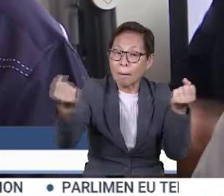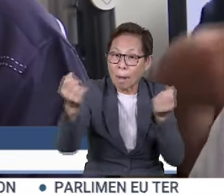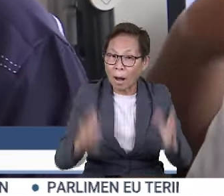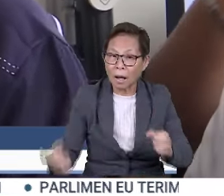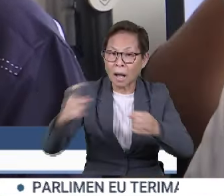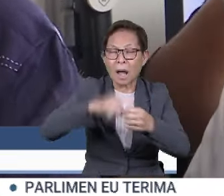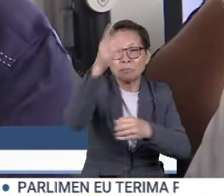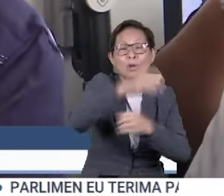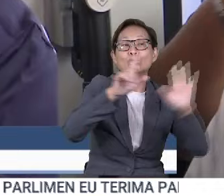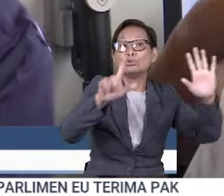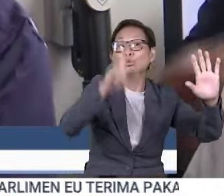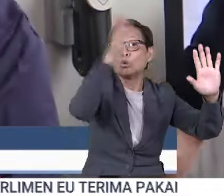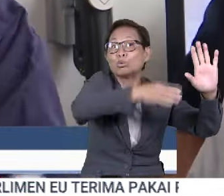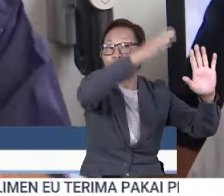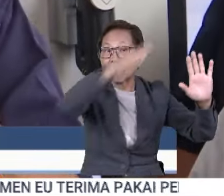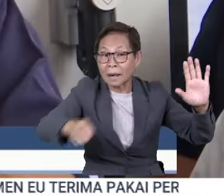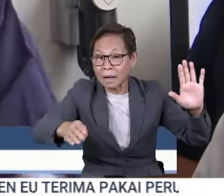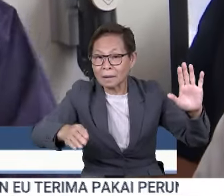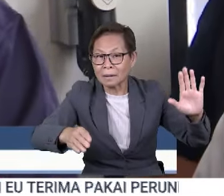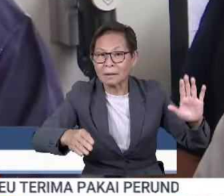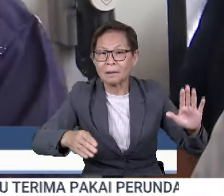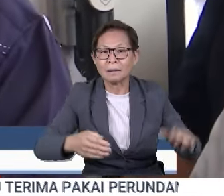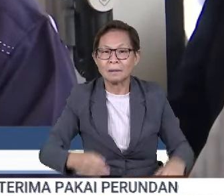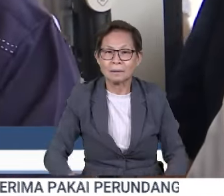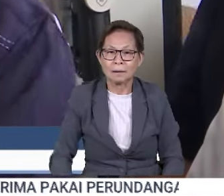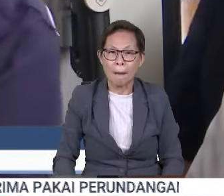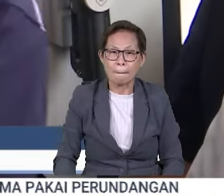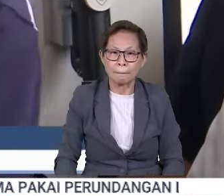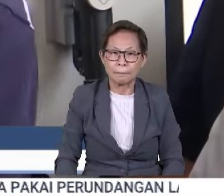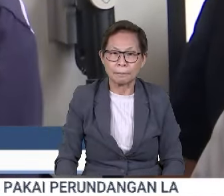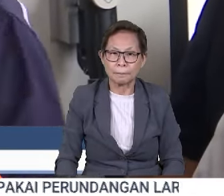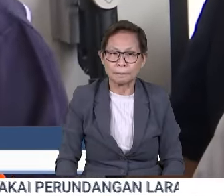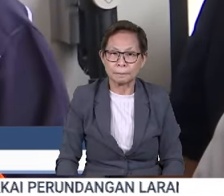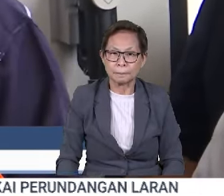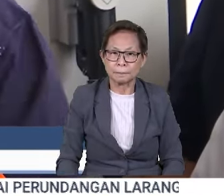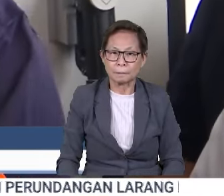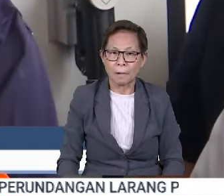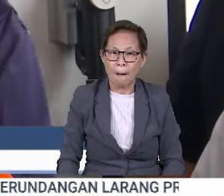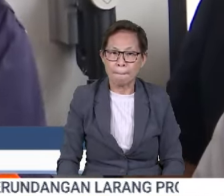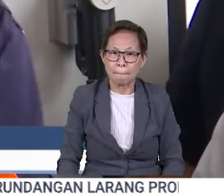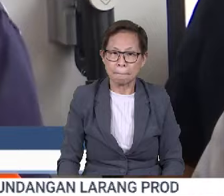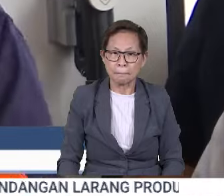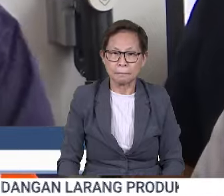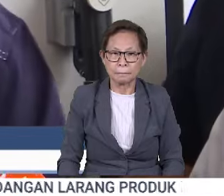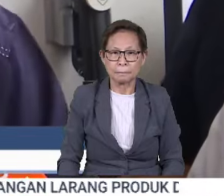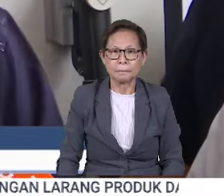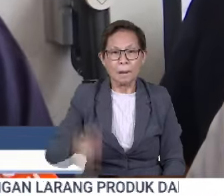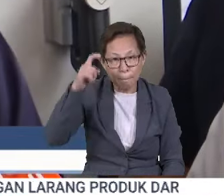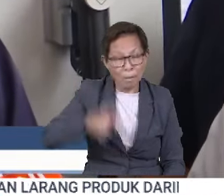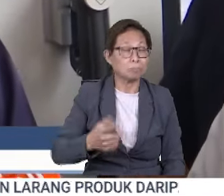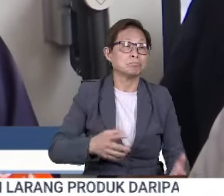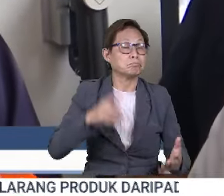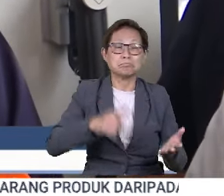7 larangan ini semasa ops ini kalau didapati semasa blok dan sebagainya, mestilah pergi ke